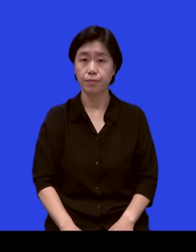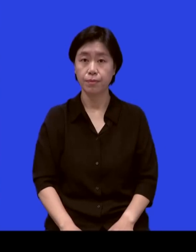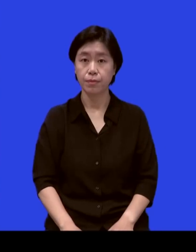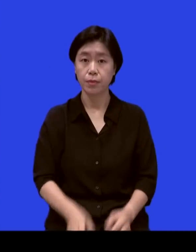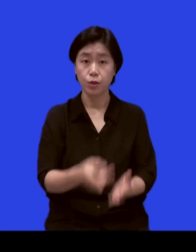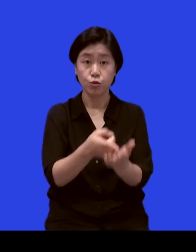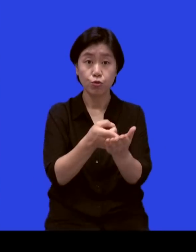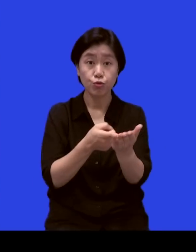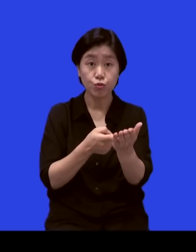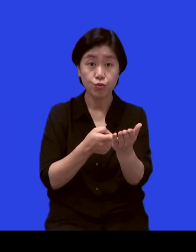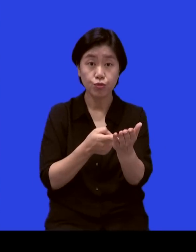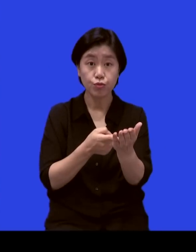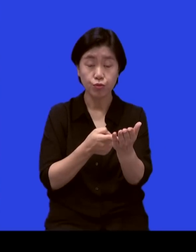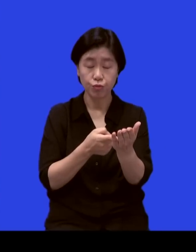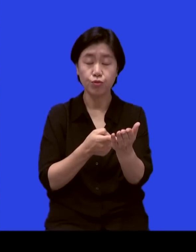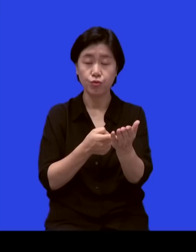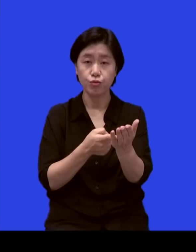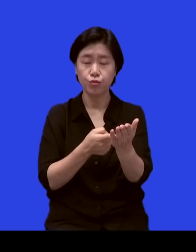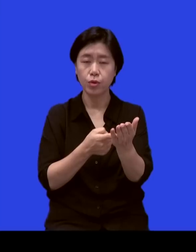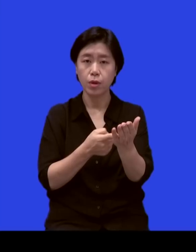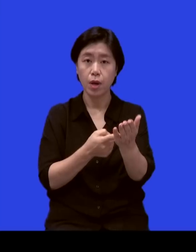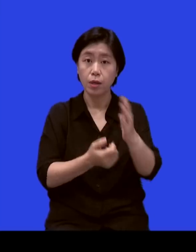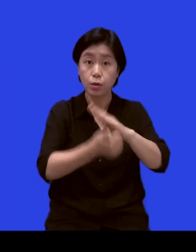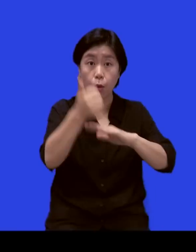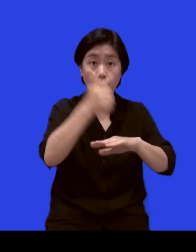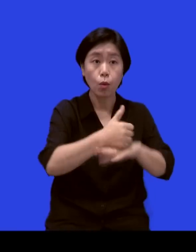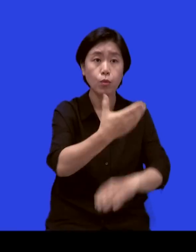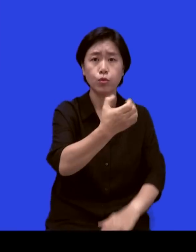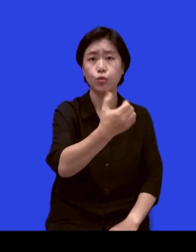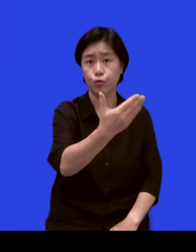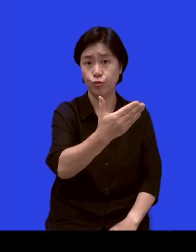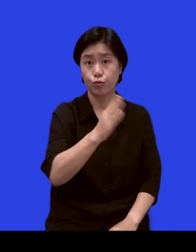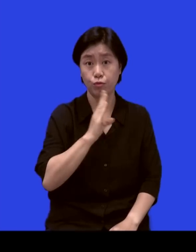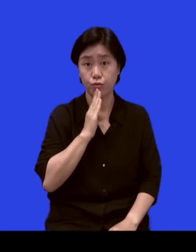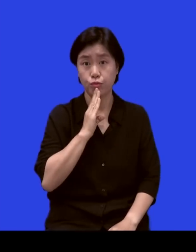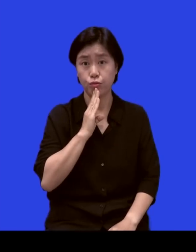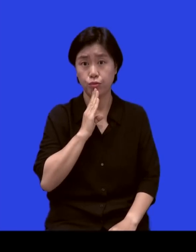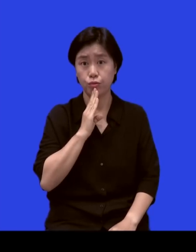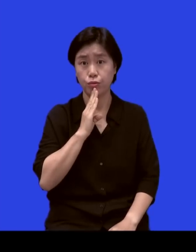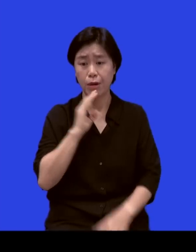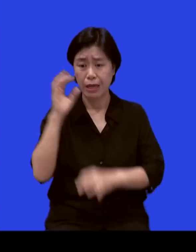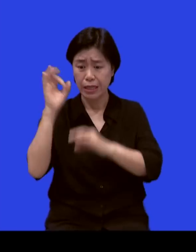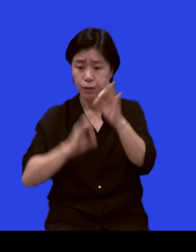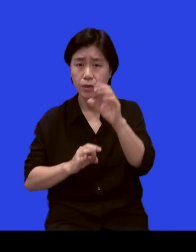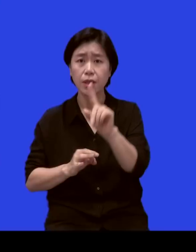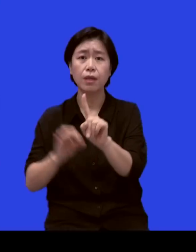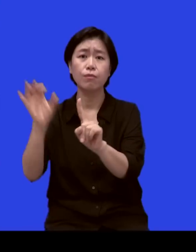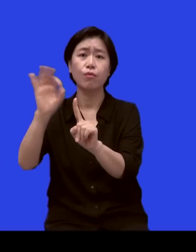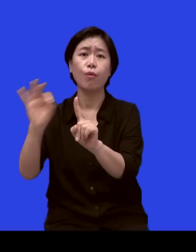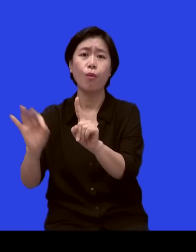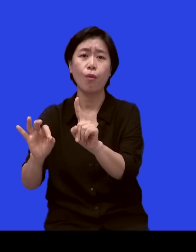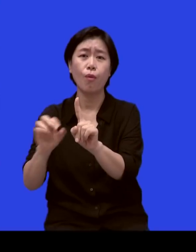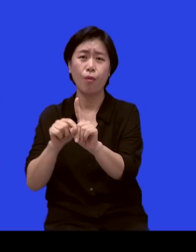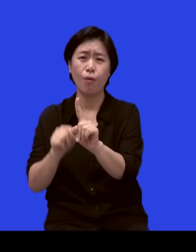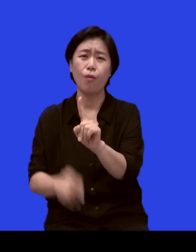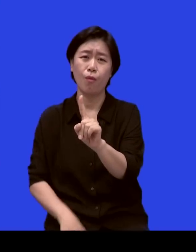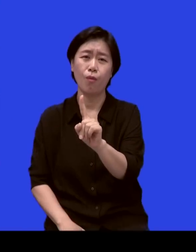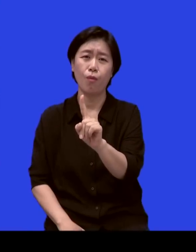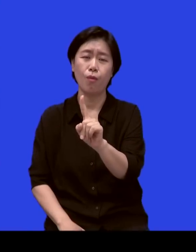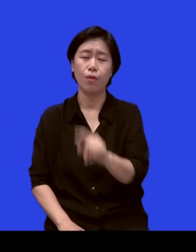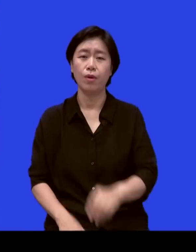수술 확률이 99%가 성공인데 네. 그리고 1%의 말이 안 되는 그게